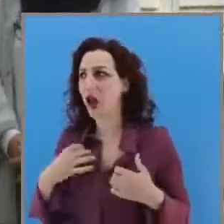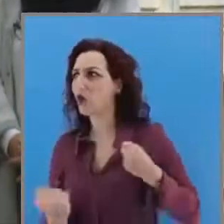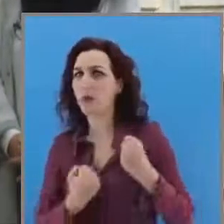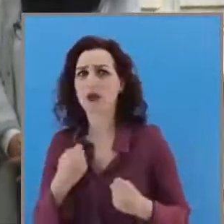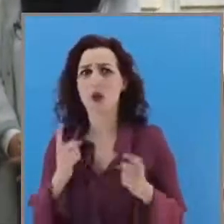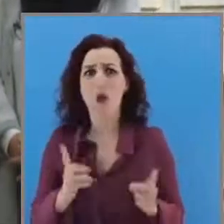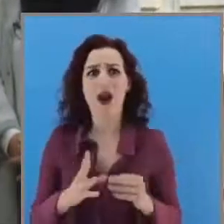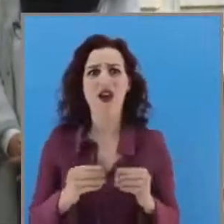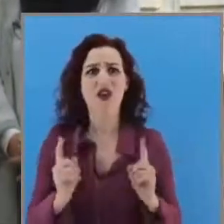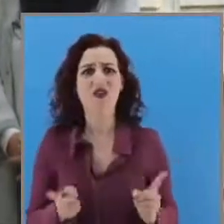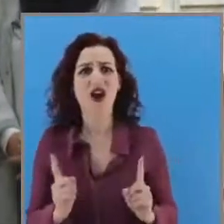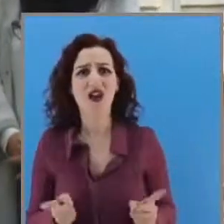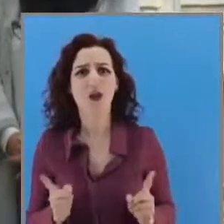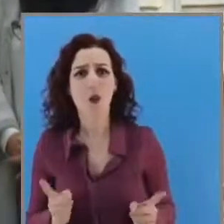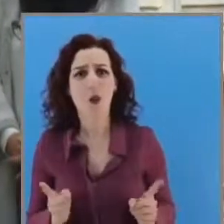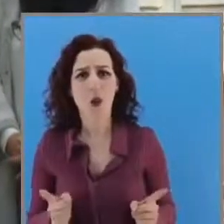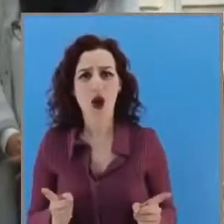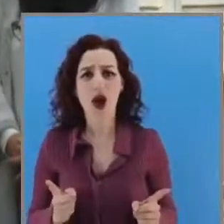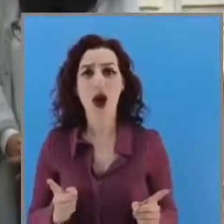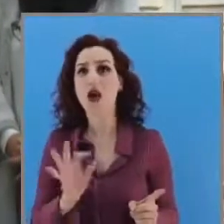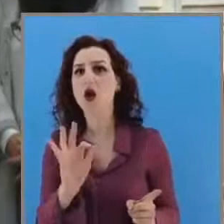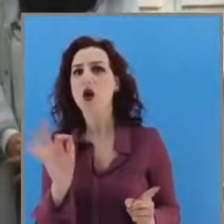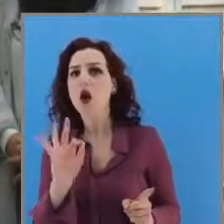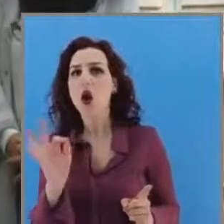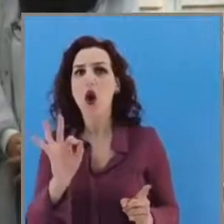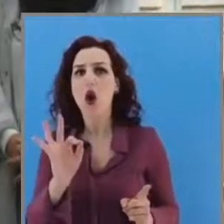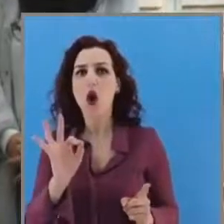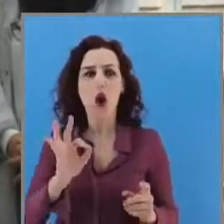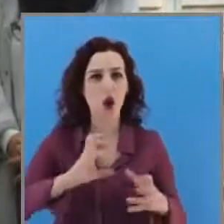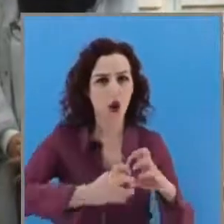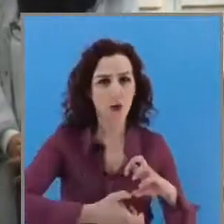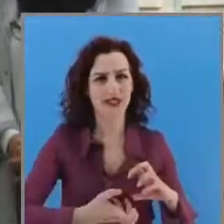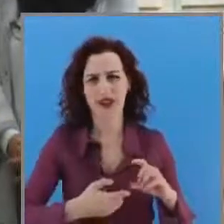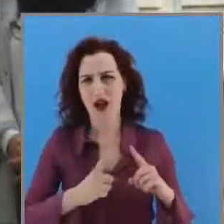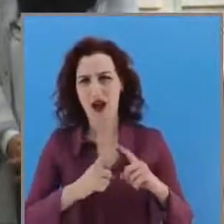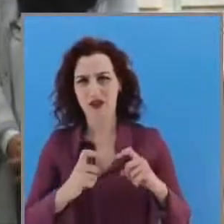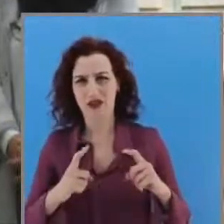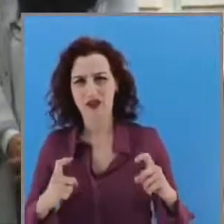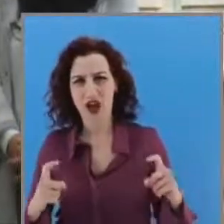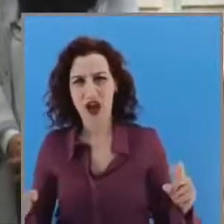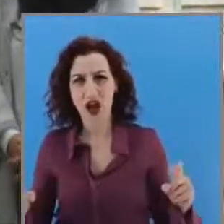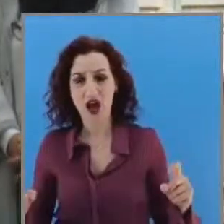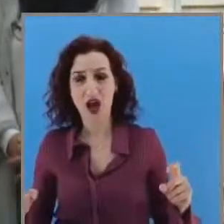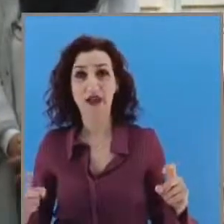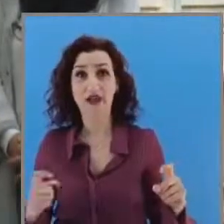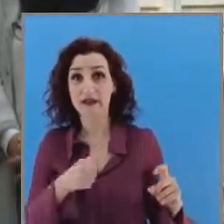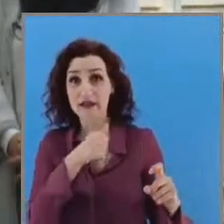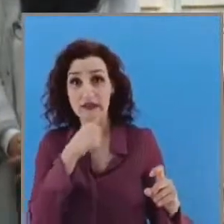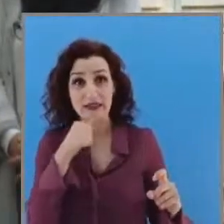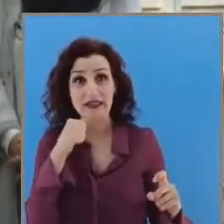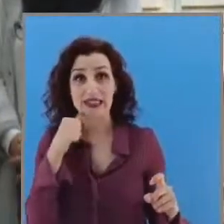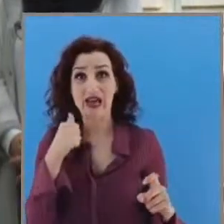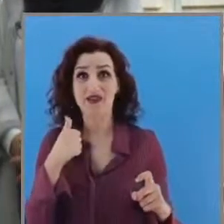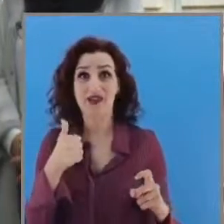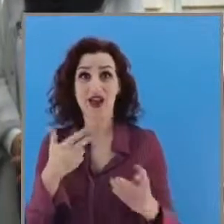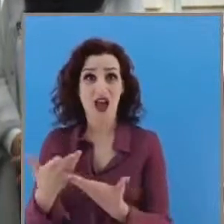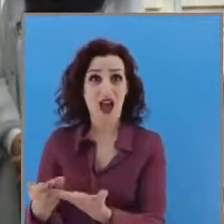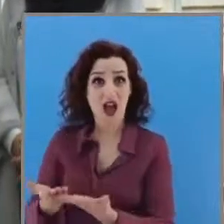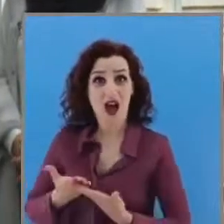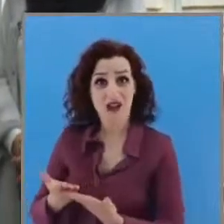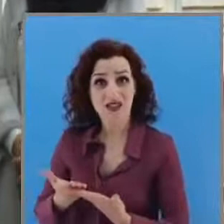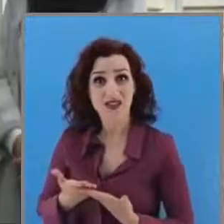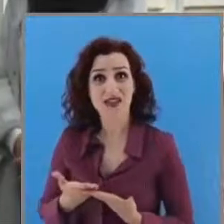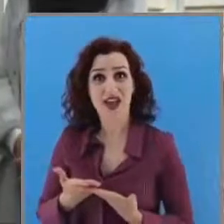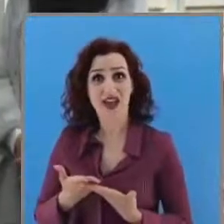alle cose più diciamo articolate, più complesse, lì dove necessitano assistenze anche di natura